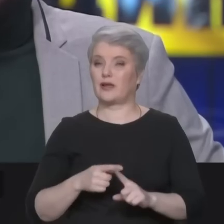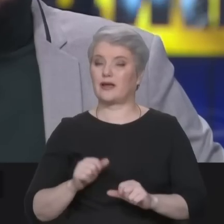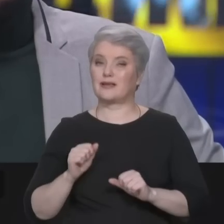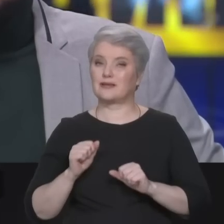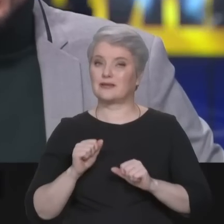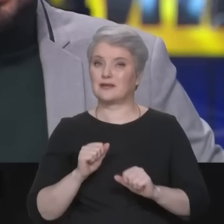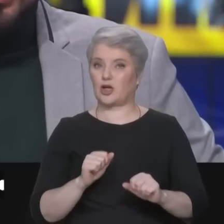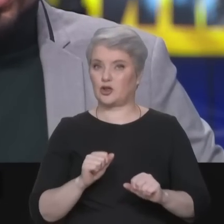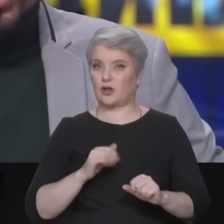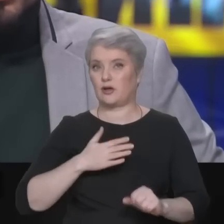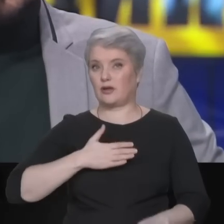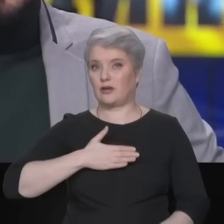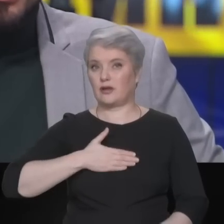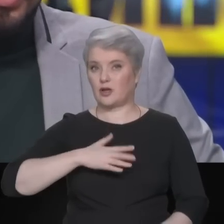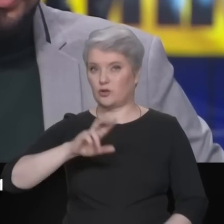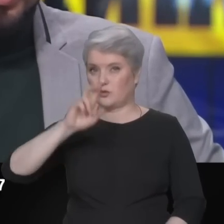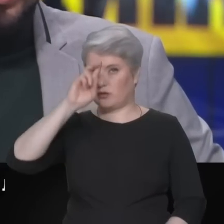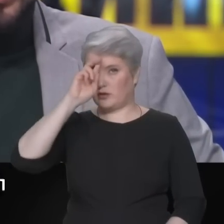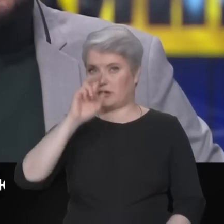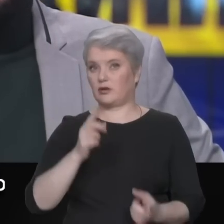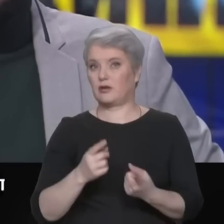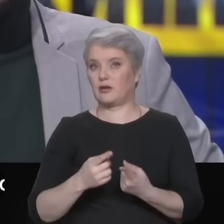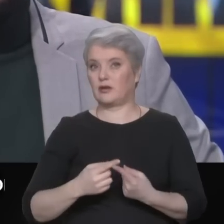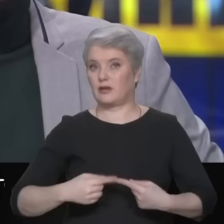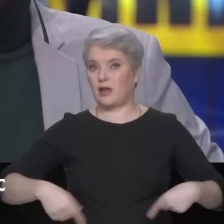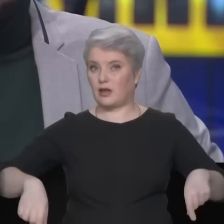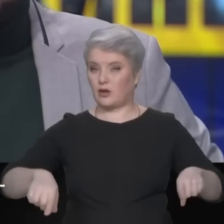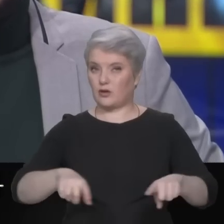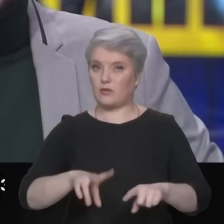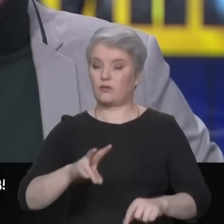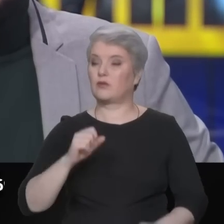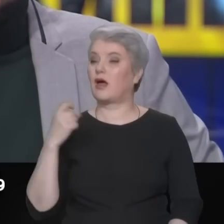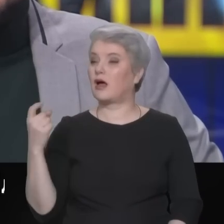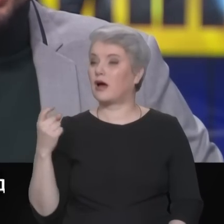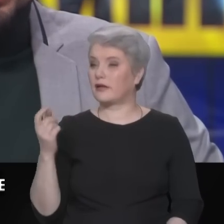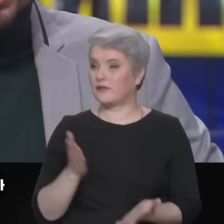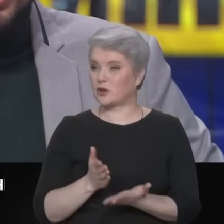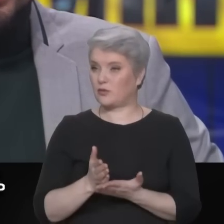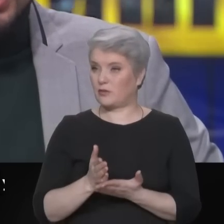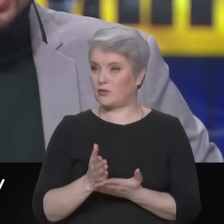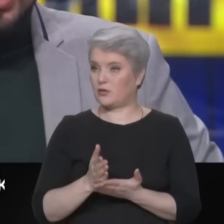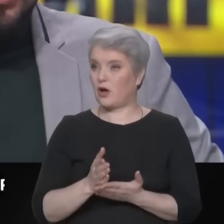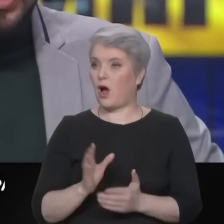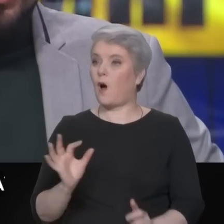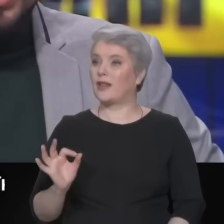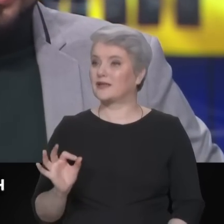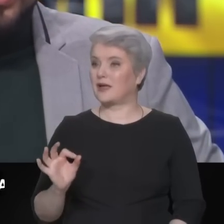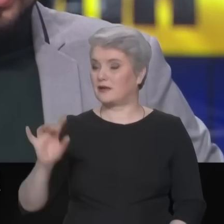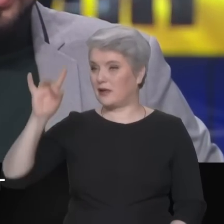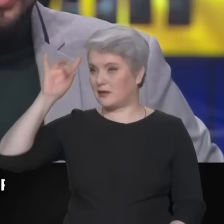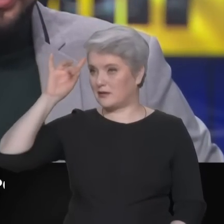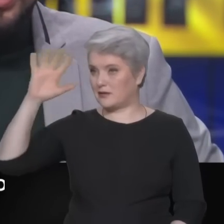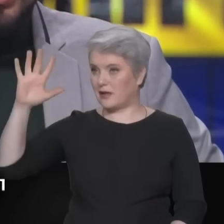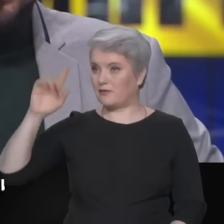на Харківському напрямку. Пан Олександре, слава Україні, слава нашим героям. Вітаю вас